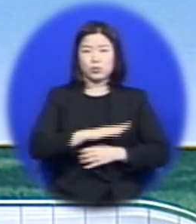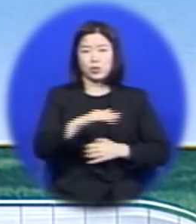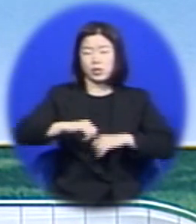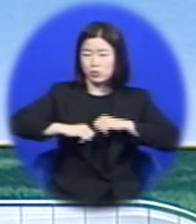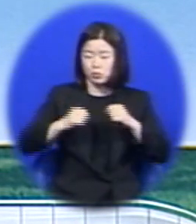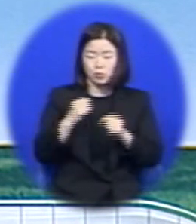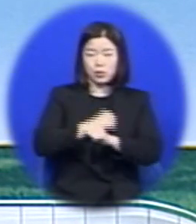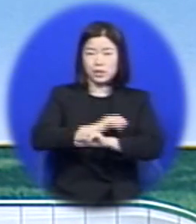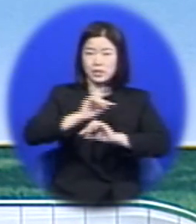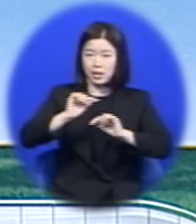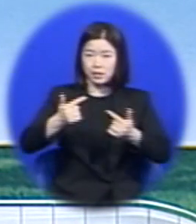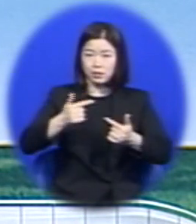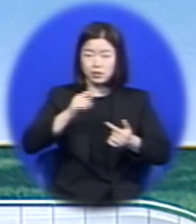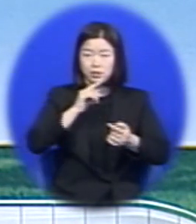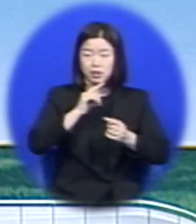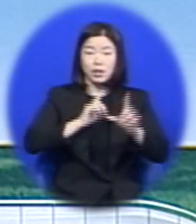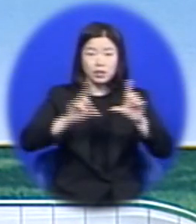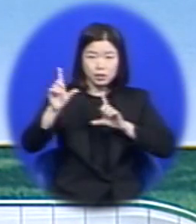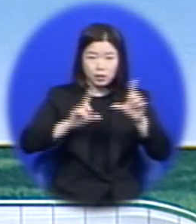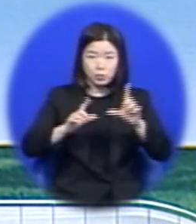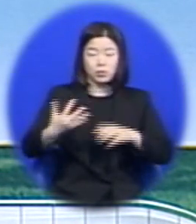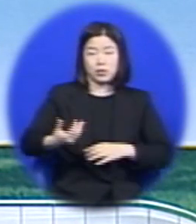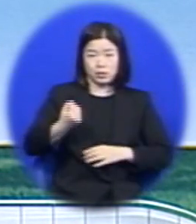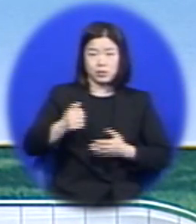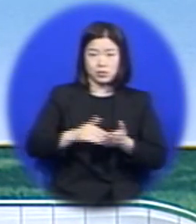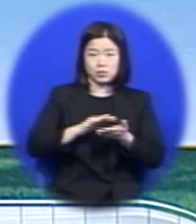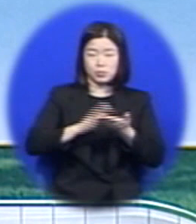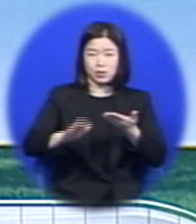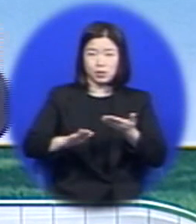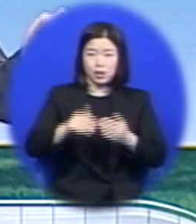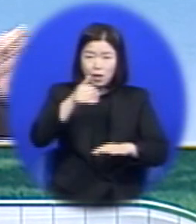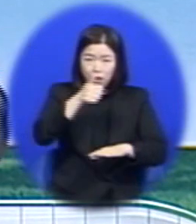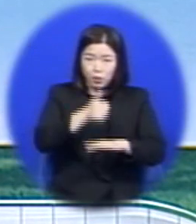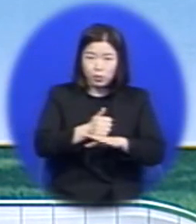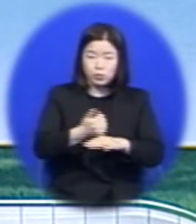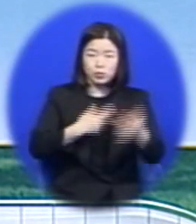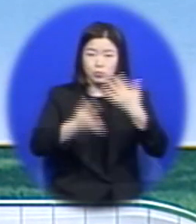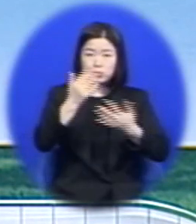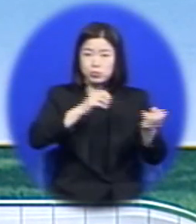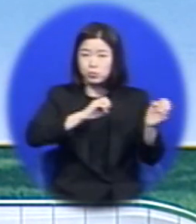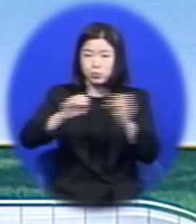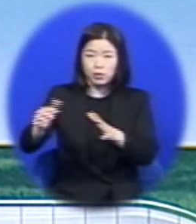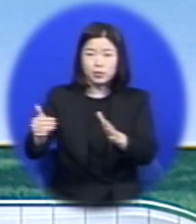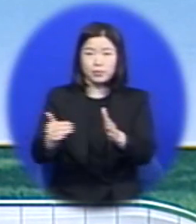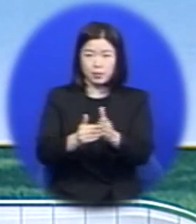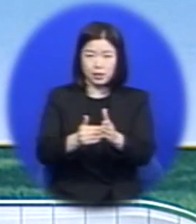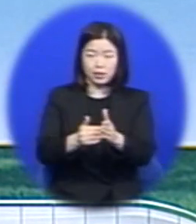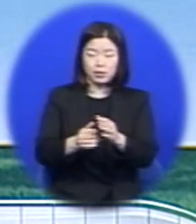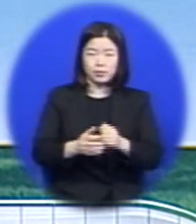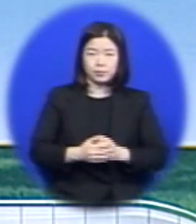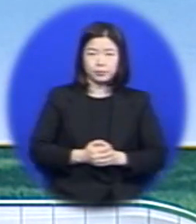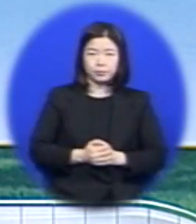않을 것이다. 그런 태도를 가졌고 결국은 풀무불에 던짐을 받았죠.